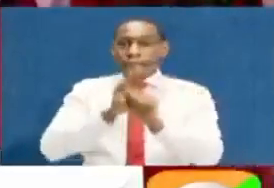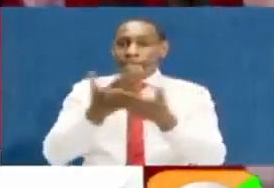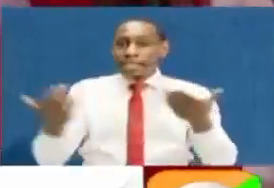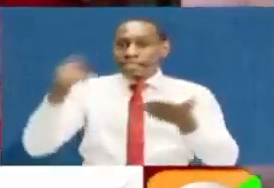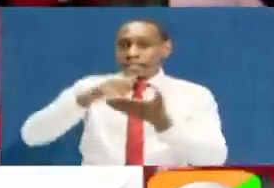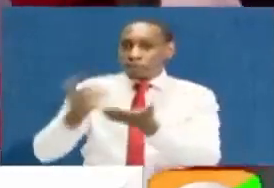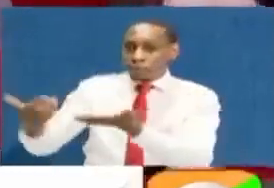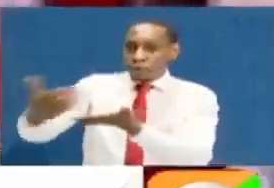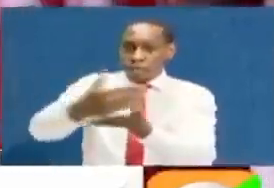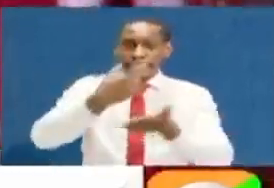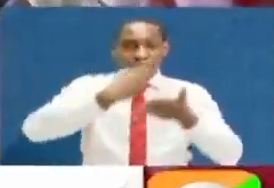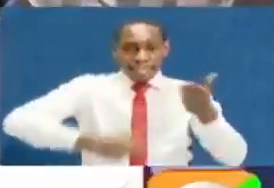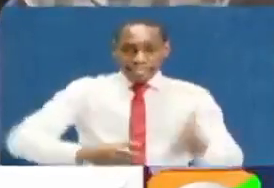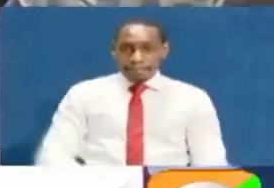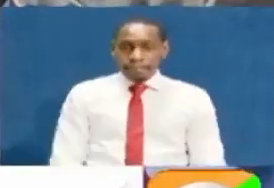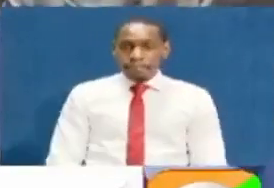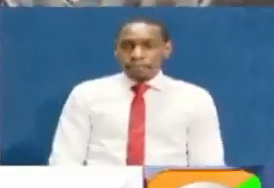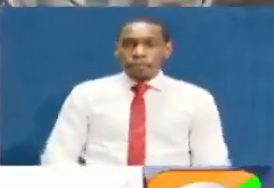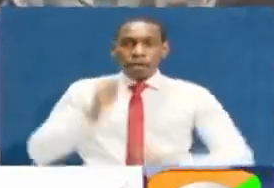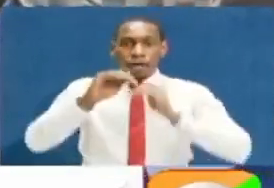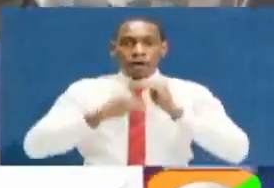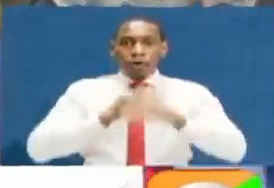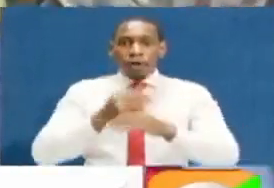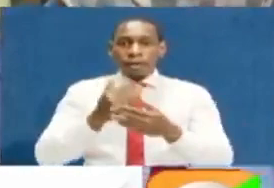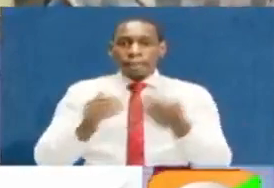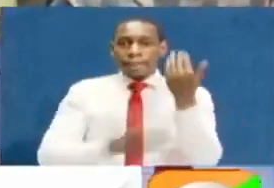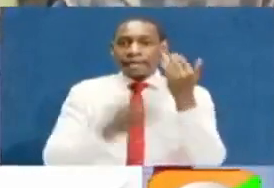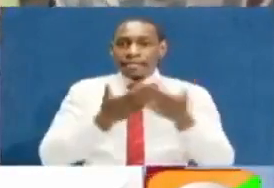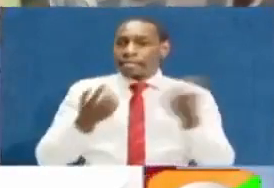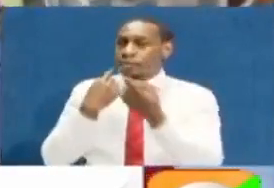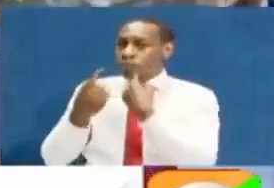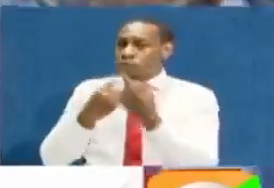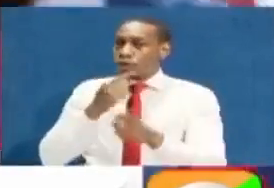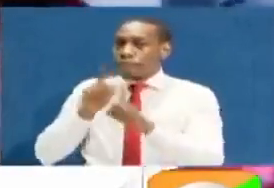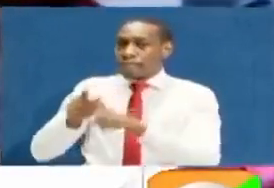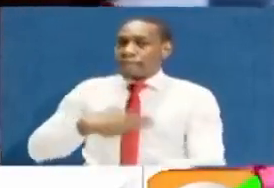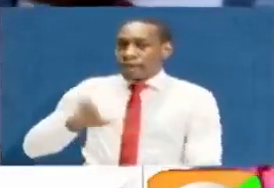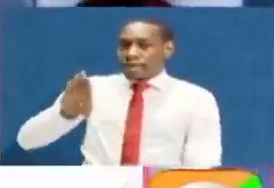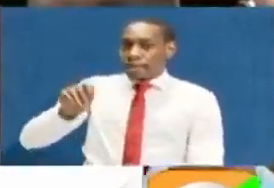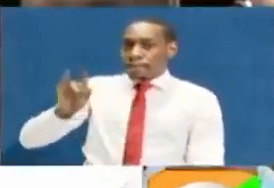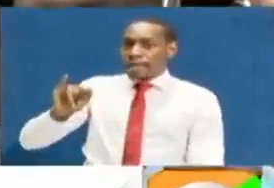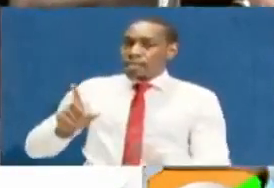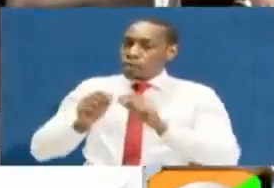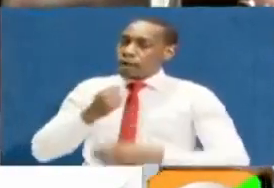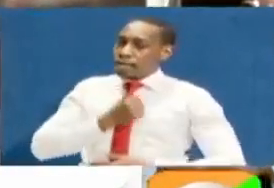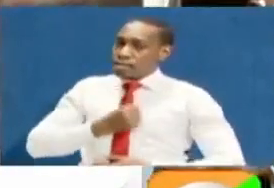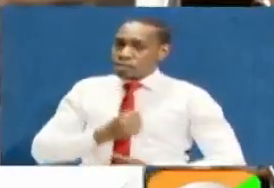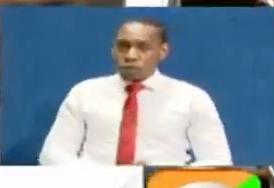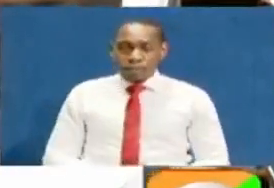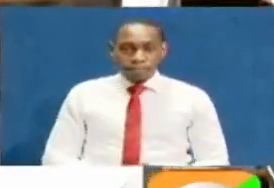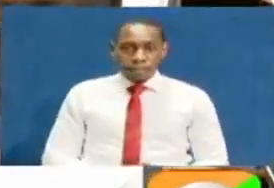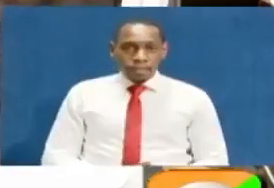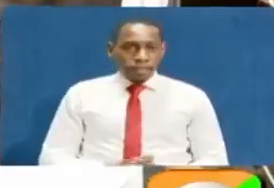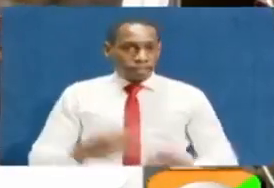mengi ikiwemo ukusanyaji wa ushuru. Na yale mambo yote mabaya nimeongea kwa ndugu yangu Badi, nimemwambia pole. Ile